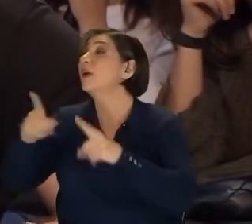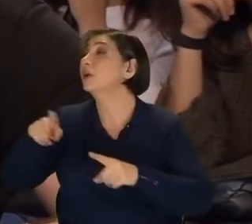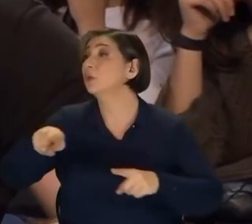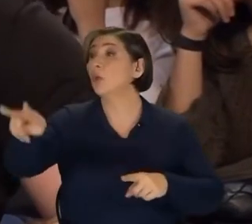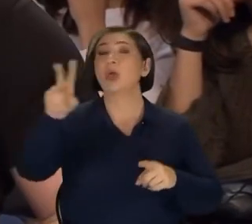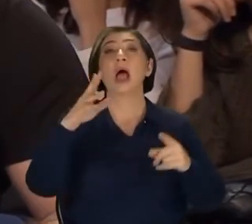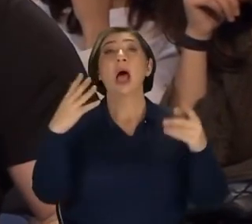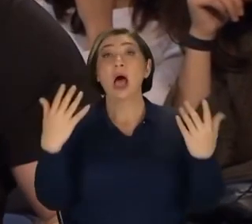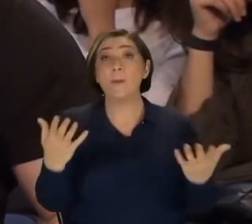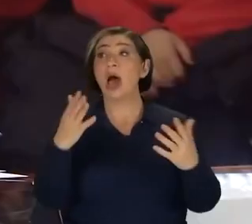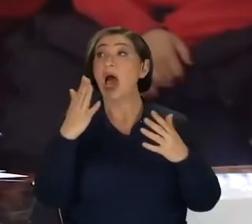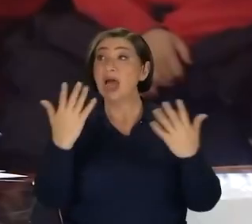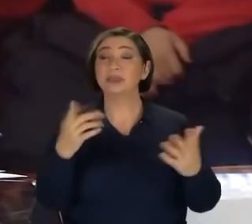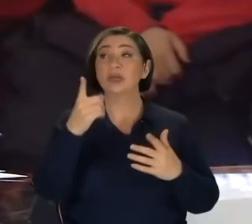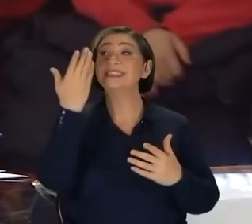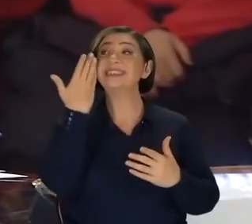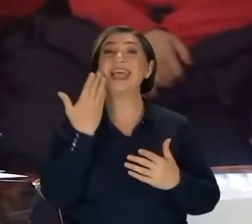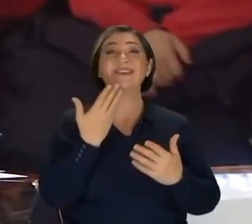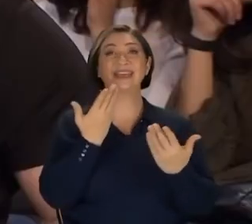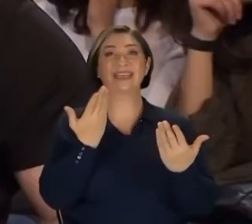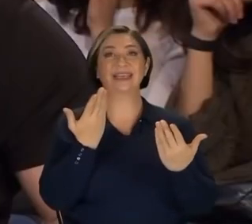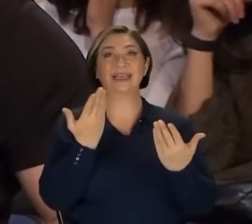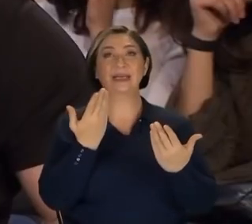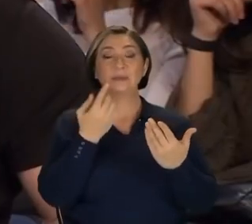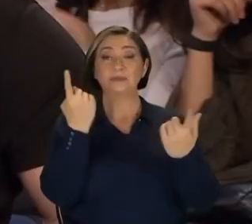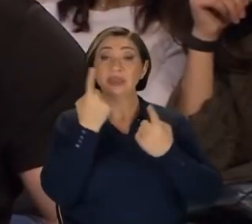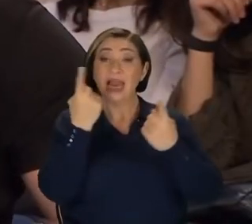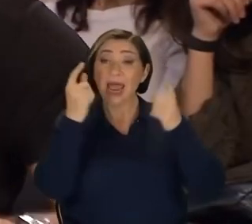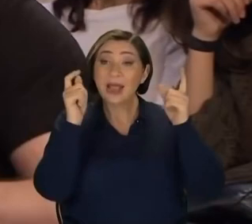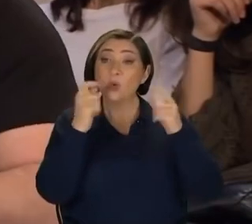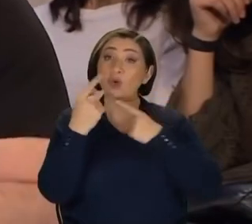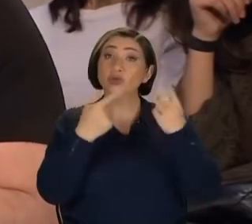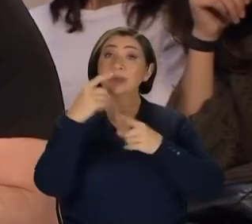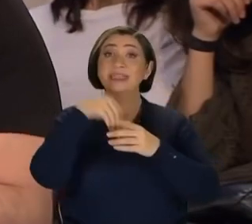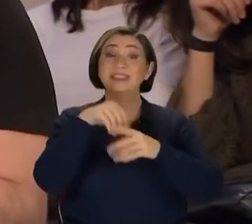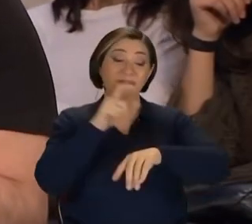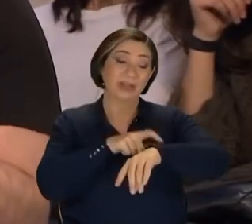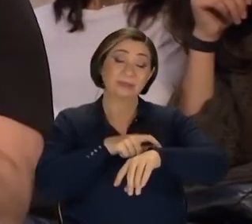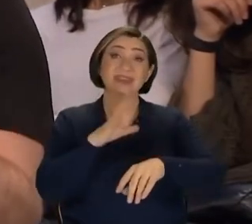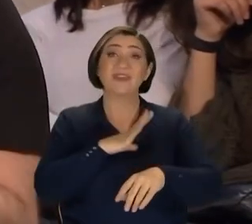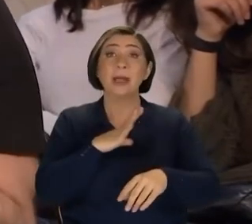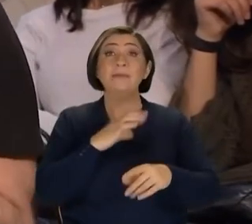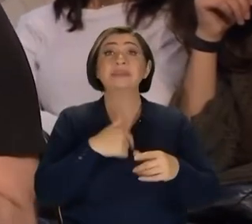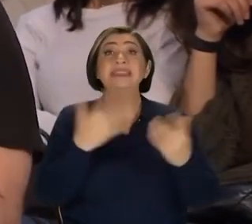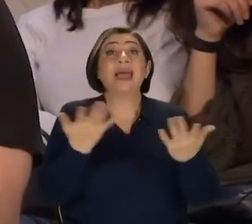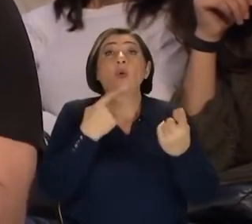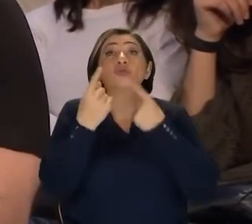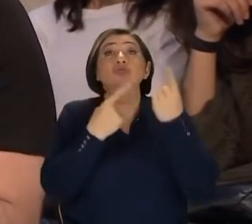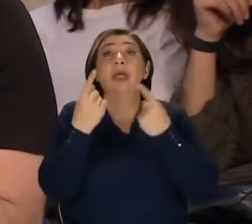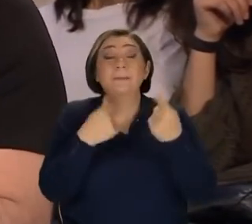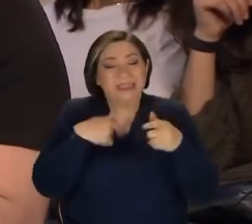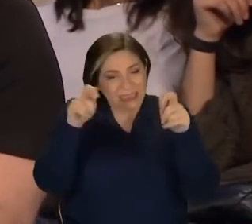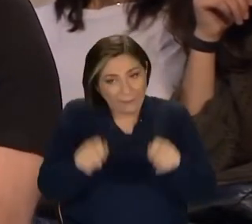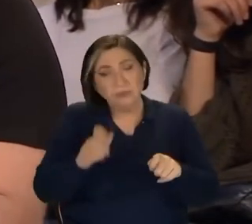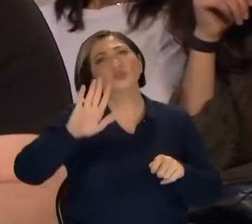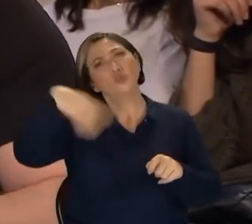sürdürür. Yani artık bunlar zevke hitap eden bir şeyler üzerine konuşmak için vaktimiz var. Ayrıca biz niye konuşalım ki? Biz